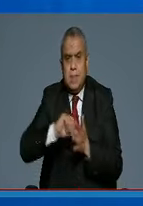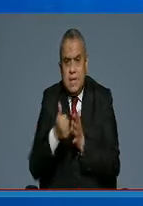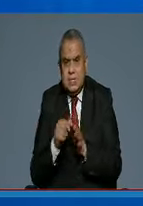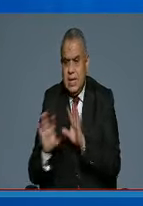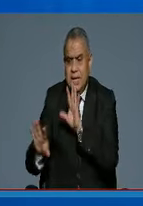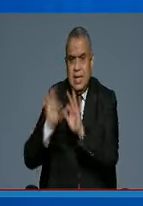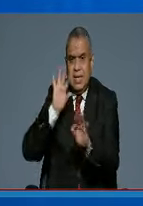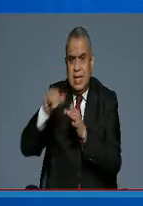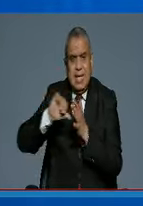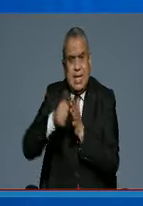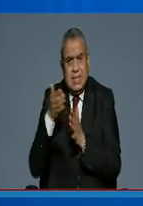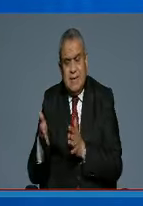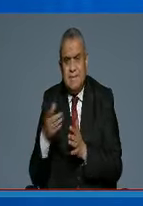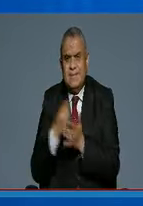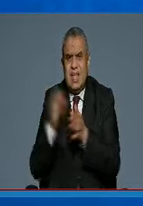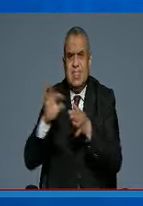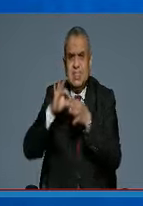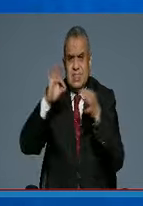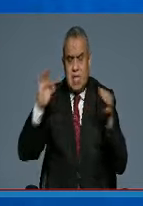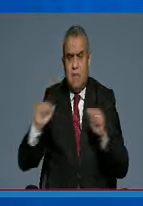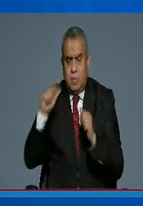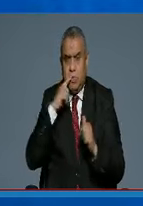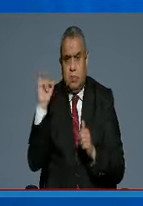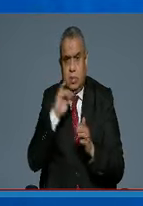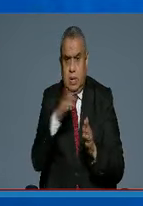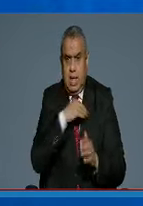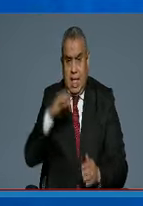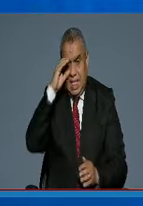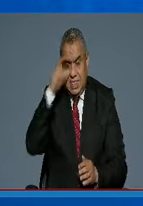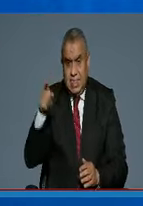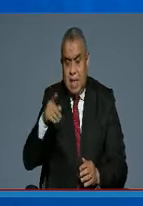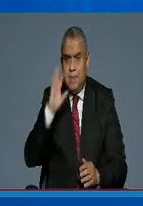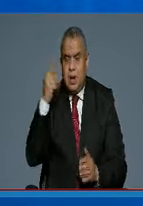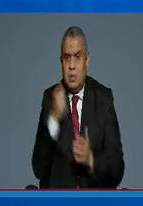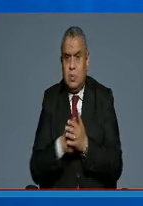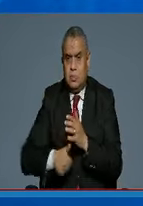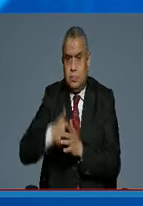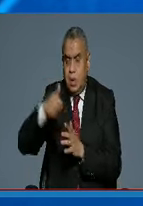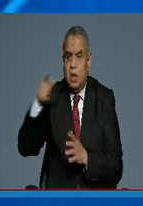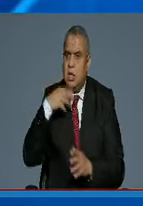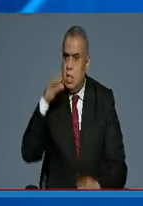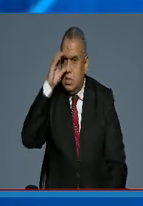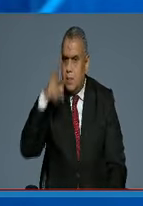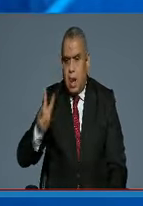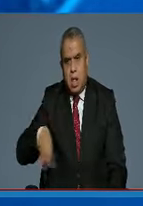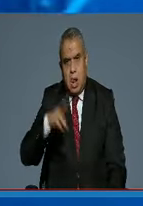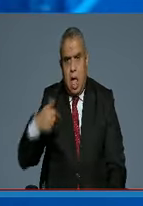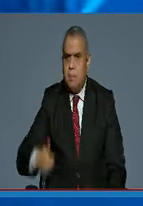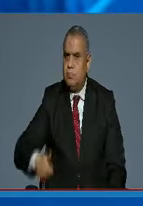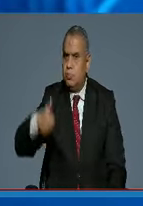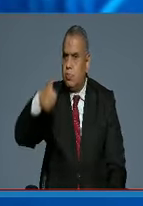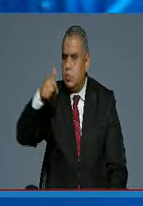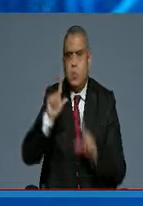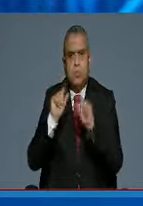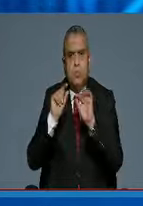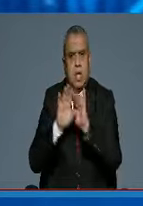وتشكيله يعني في تفاصيل كتيره ما تخليش الزمالك النهارده يظهر بافضل صوره ورغم كده الزمالك عمل مباراه